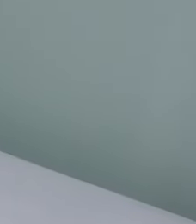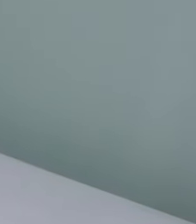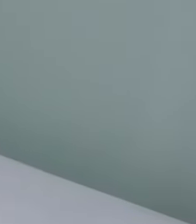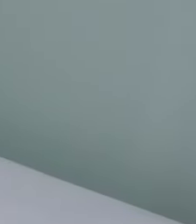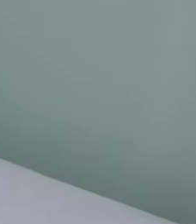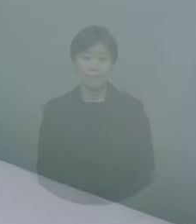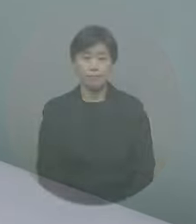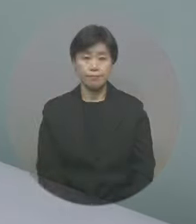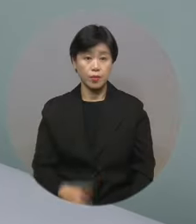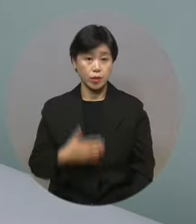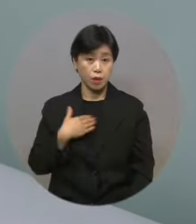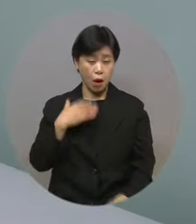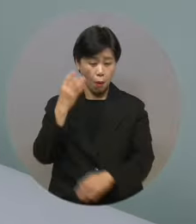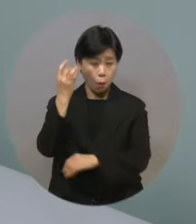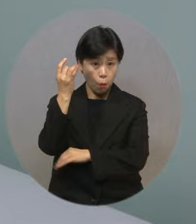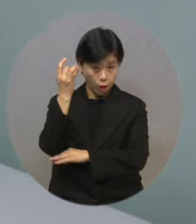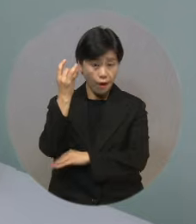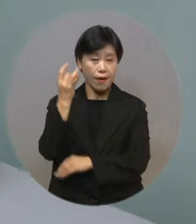저는 원래